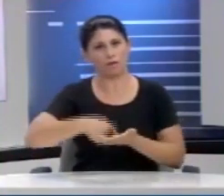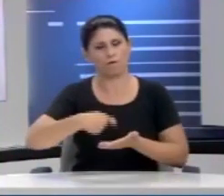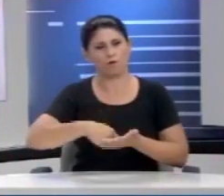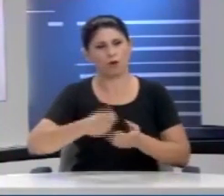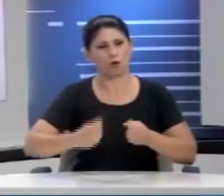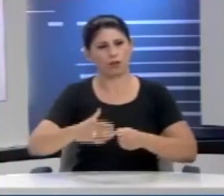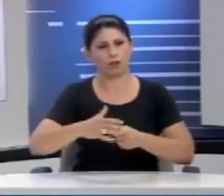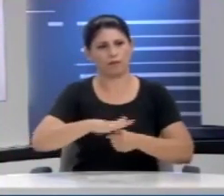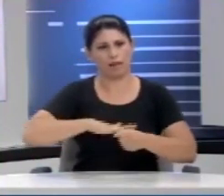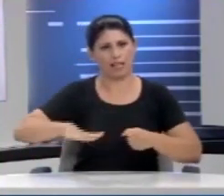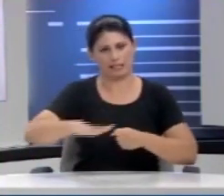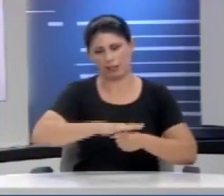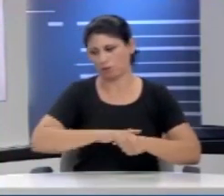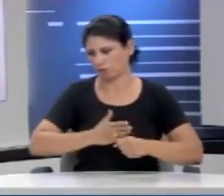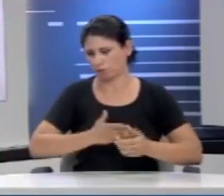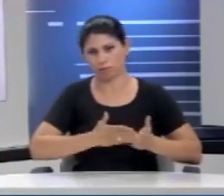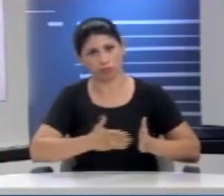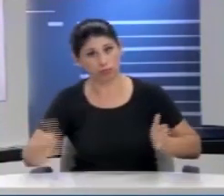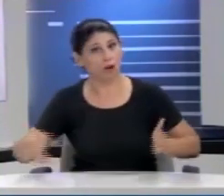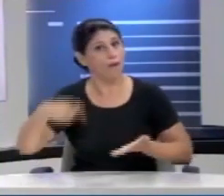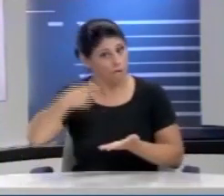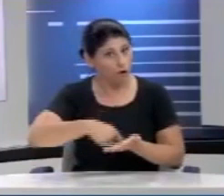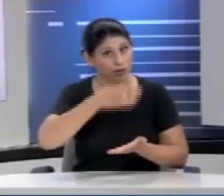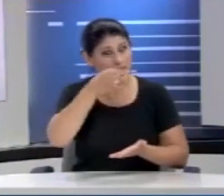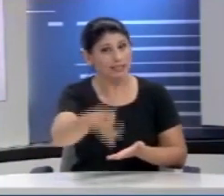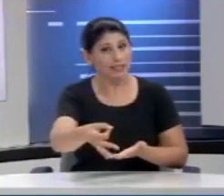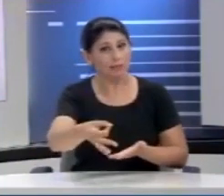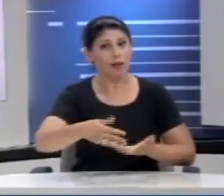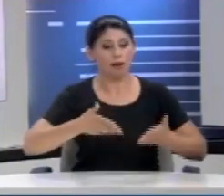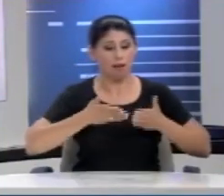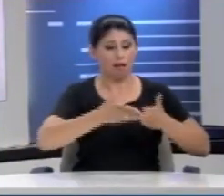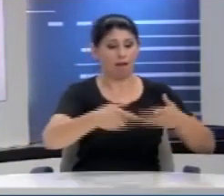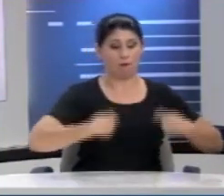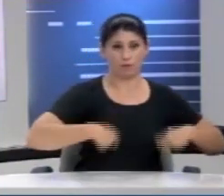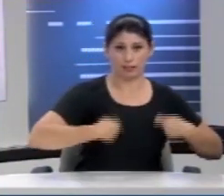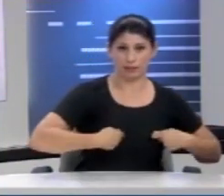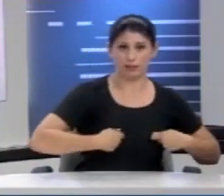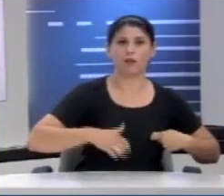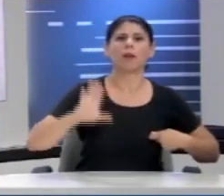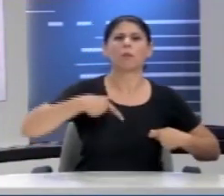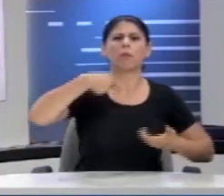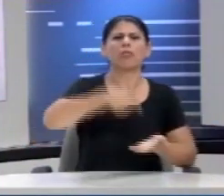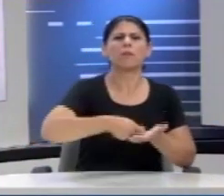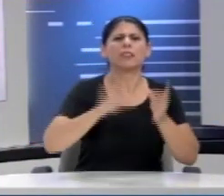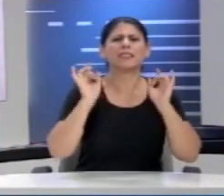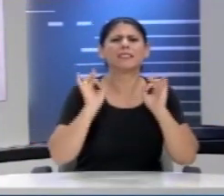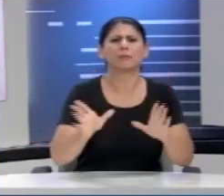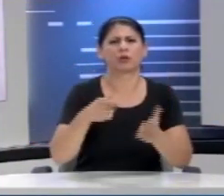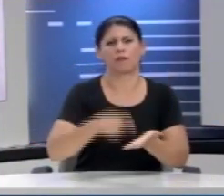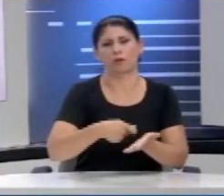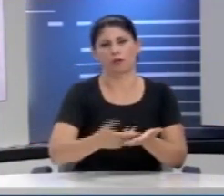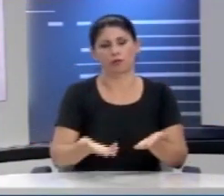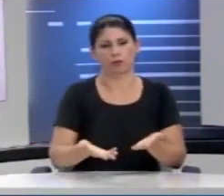φορολογική βάση. Φορολογήστε, σας λέμε, τους εφοπλιστές που δεν πληρώνουν σχεδόν καθόλου